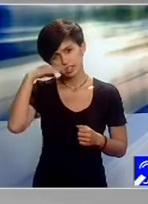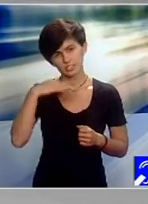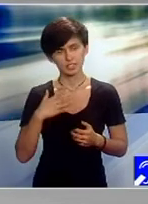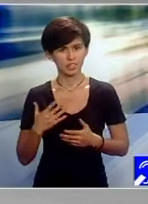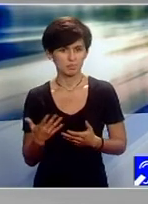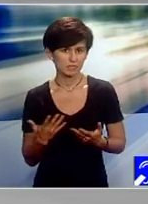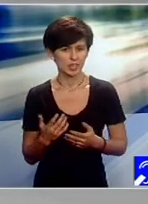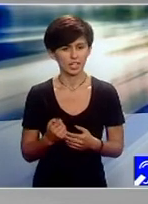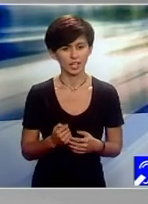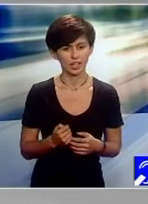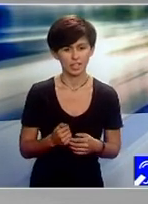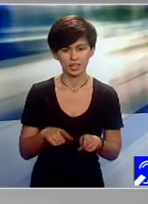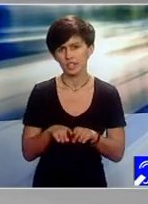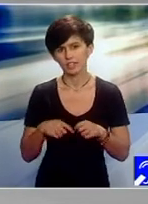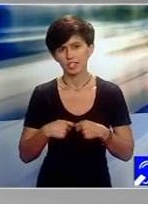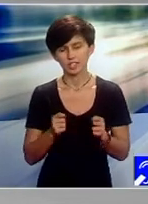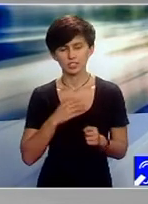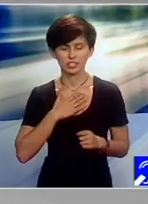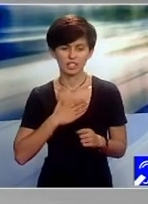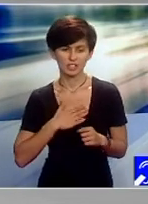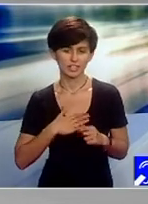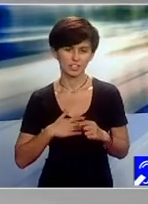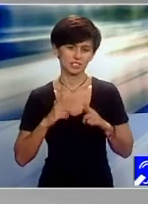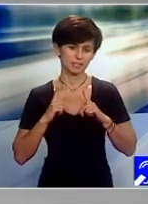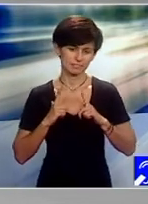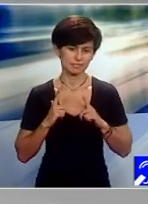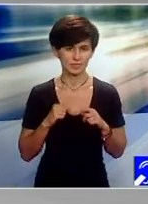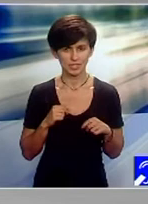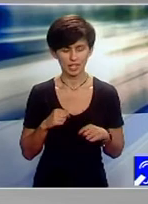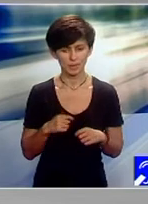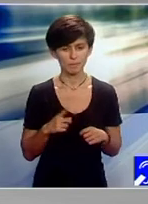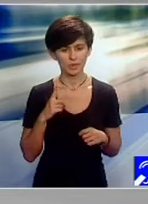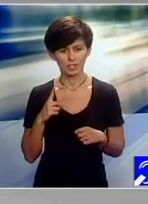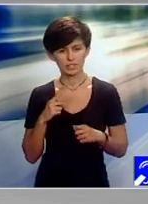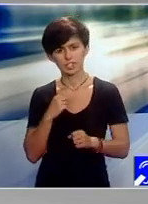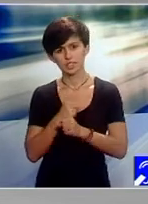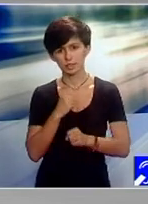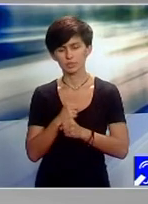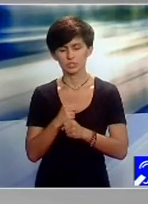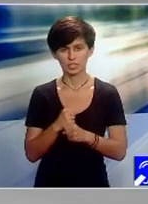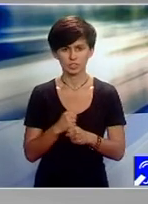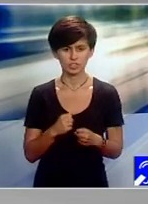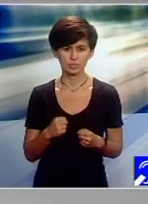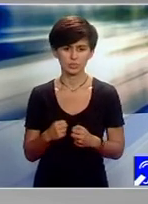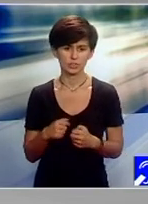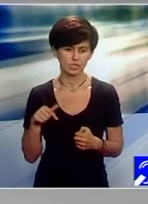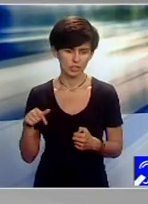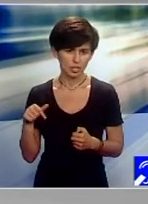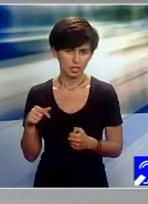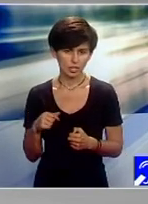zile în care ar vrea să mai tragă un pic pe dreapta, dar... Tragem de noi. Tragem de noi și mai ales acum